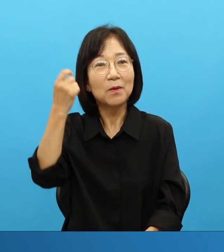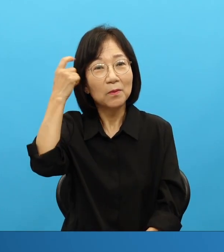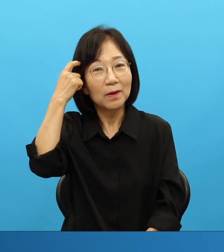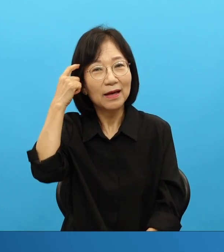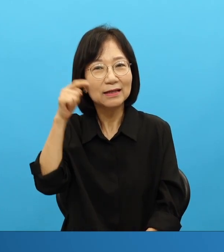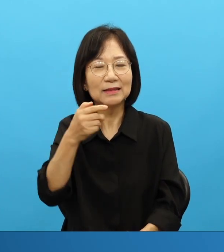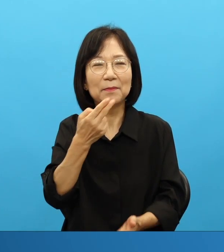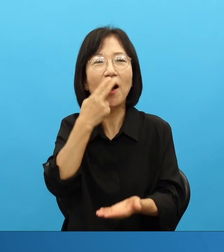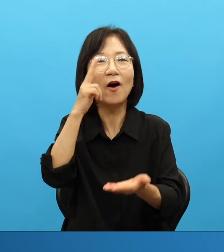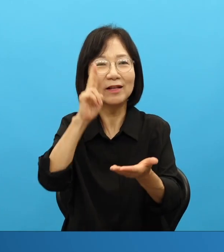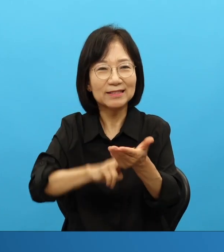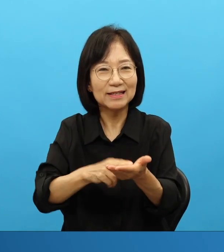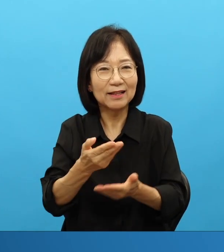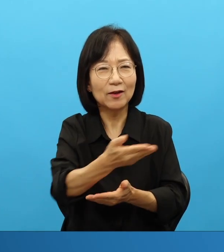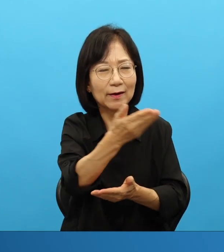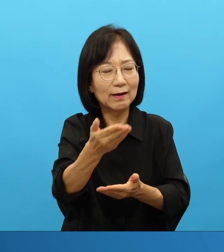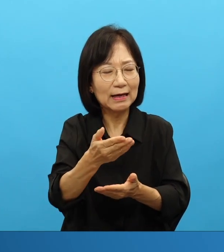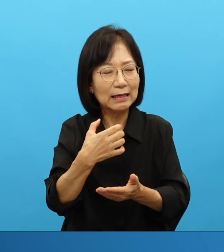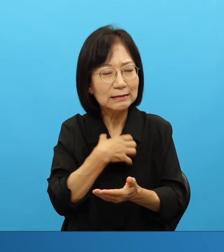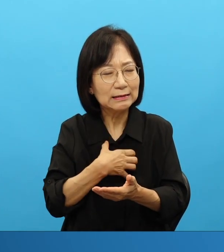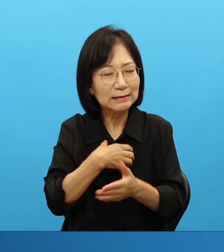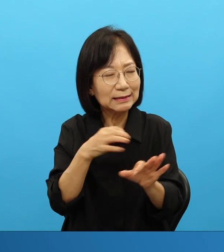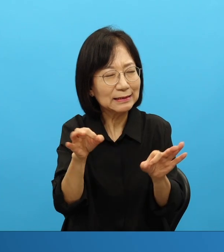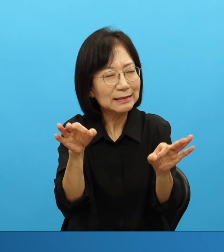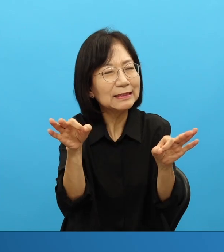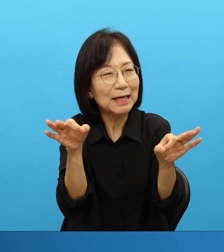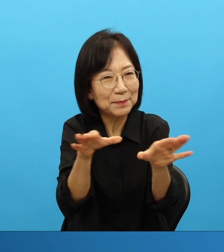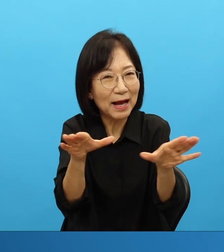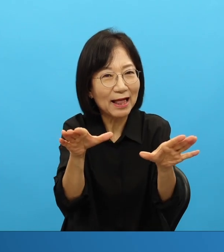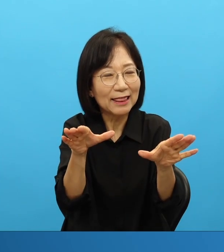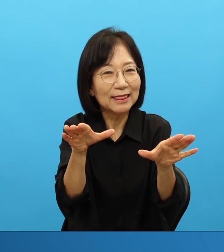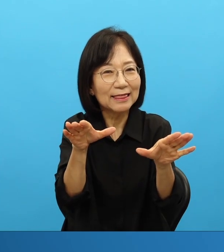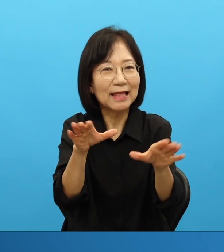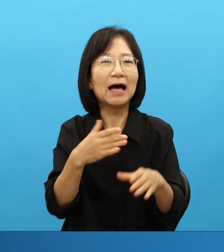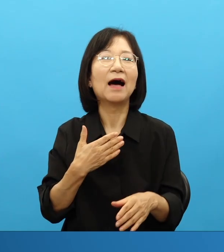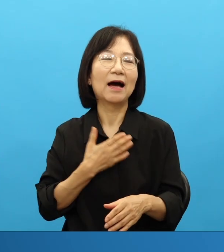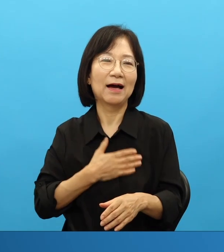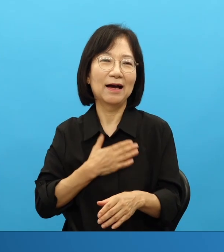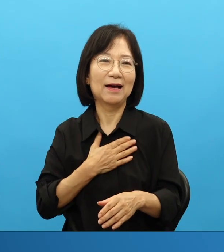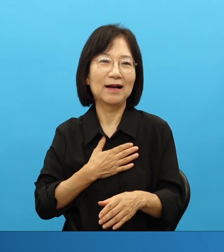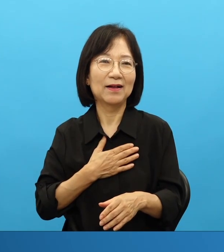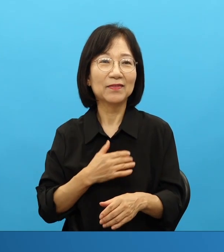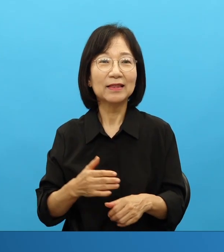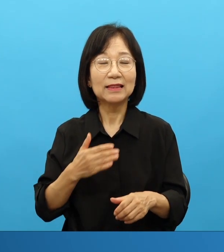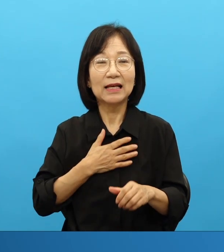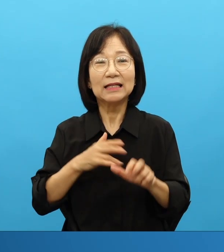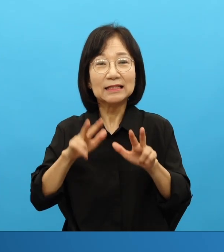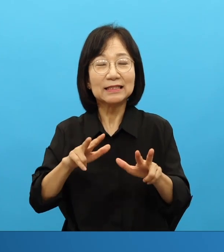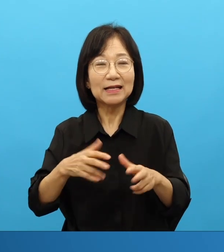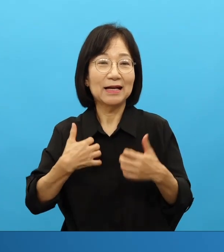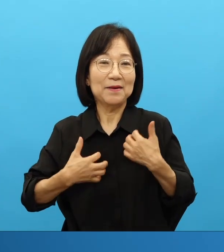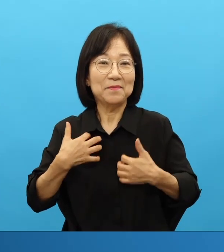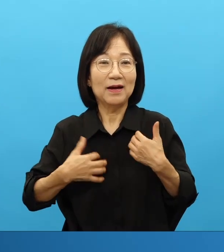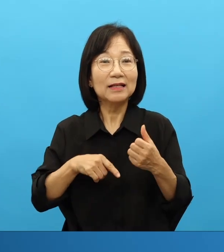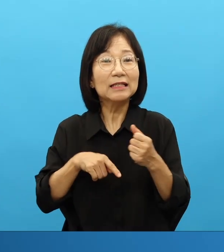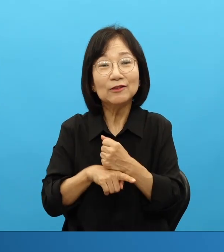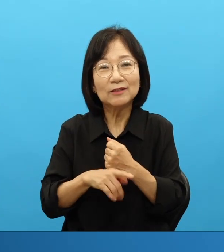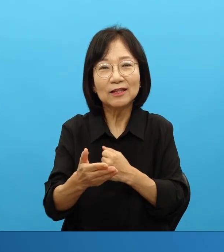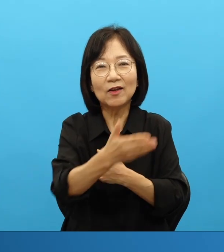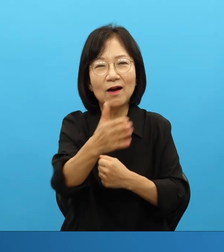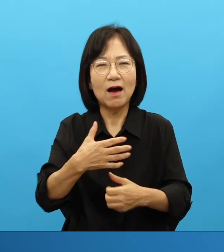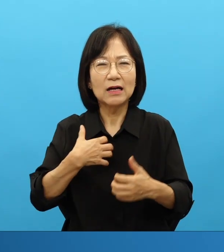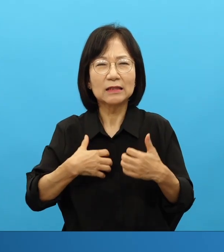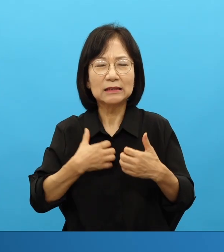아니함은 그 편지가 너희로 잠시만 근심하게 한 줄을 알미라. 내가 지금 기뻐함은